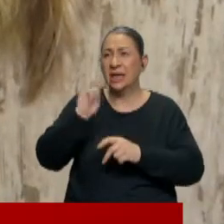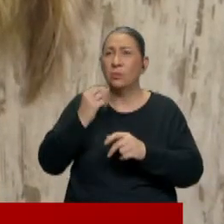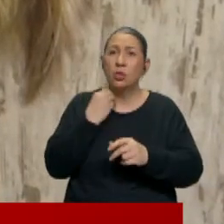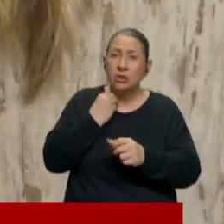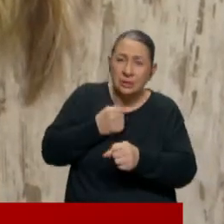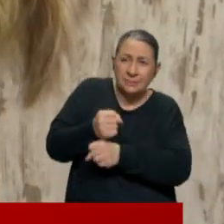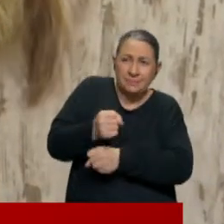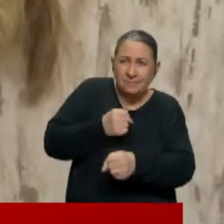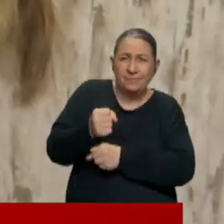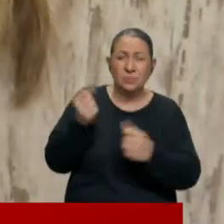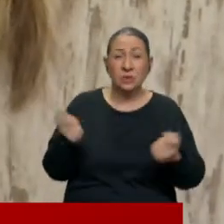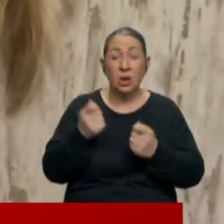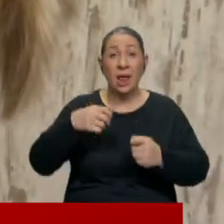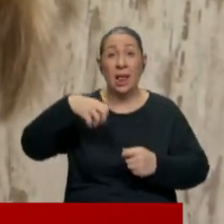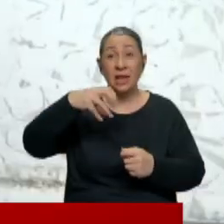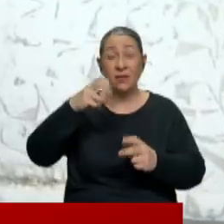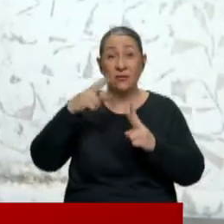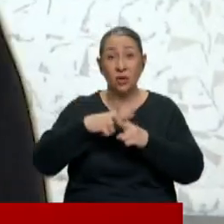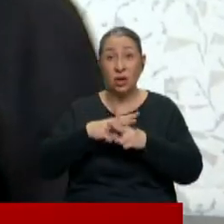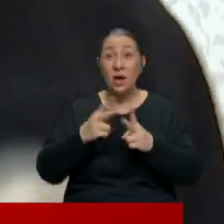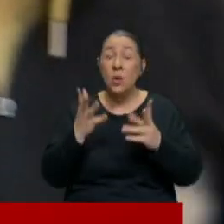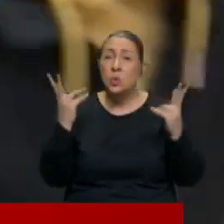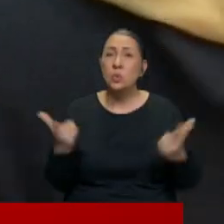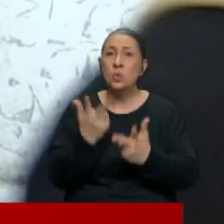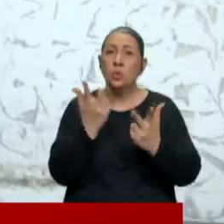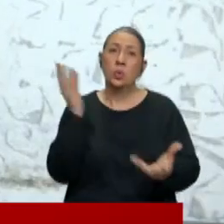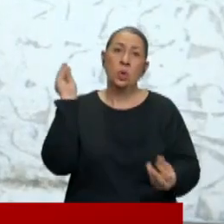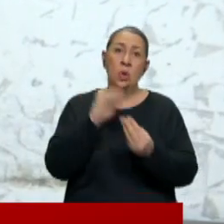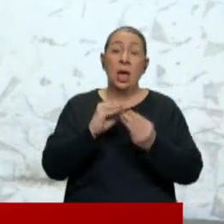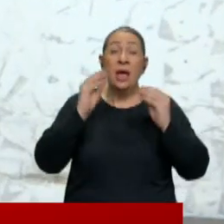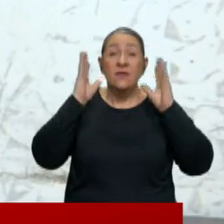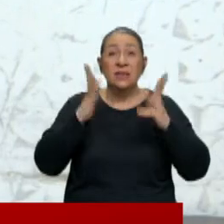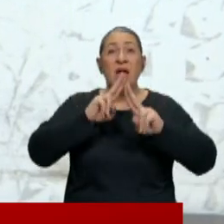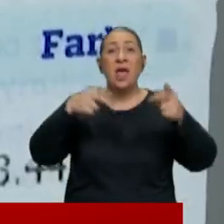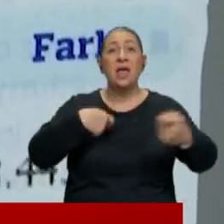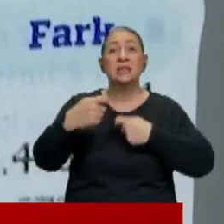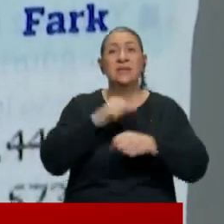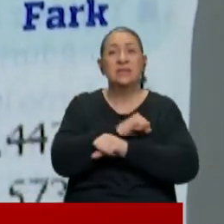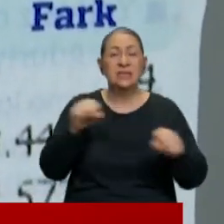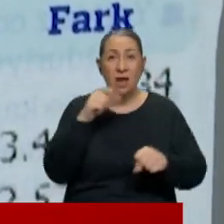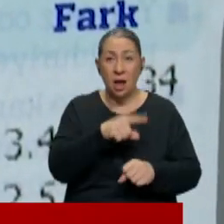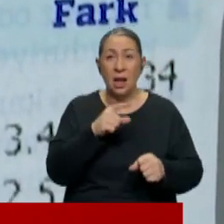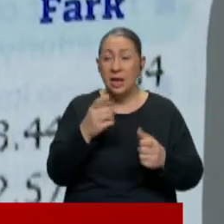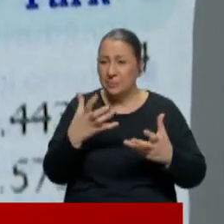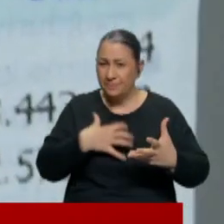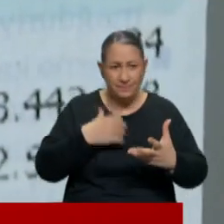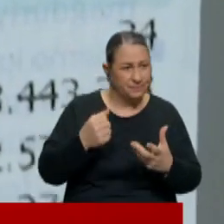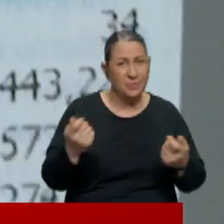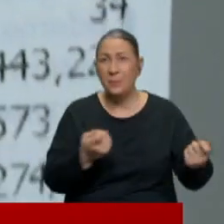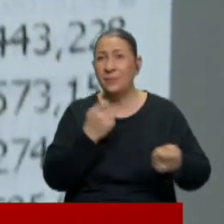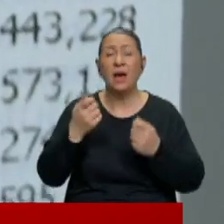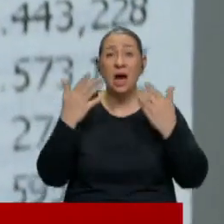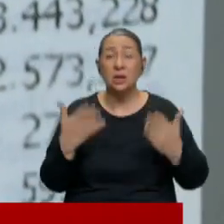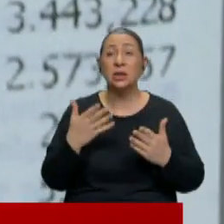direnmeye çalışıyor zamlara. Elektrik faturalarındaki fahiş artış en çok da esnafı mağdur etti. Ayakta durabilmek için